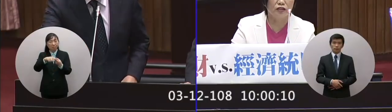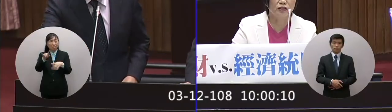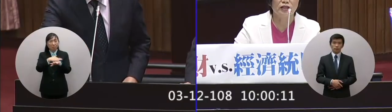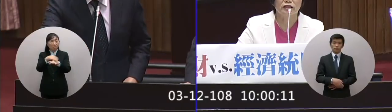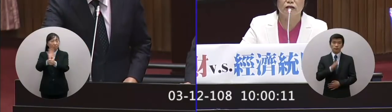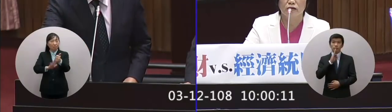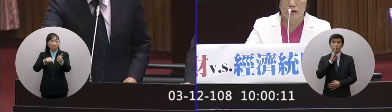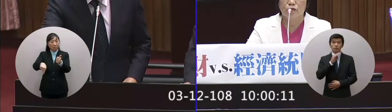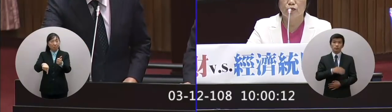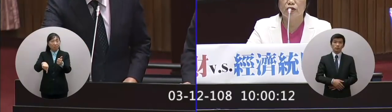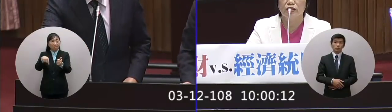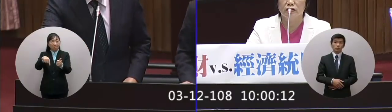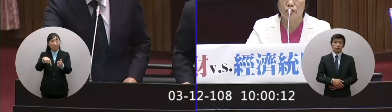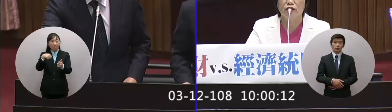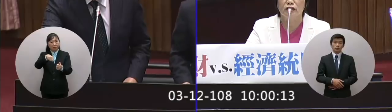动了， 是这样子。